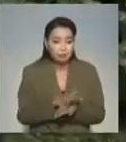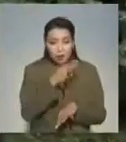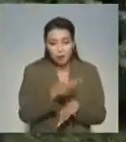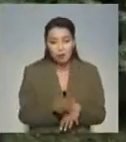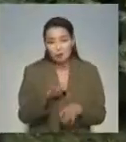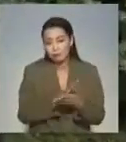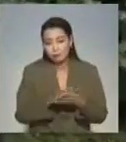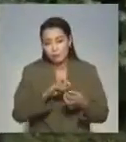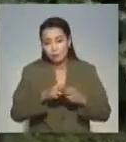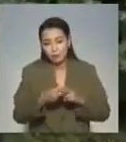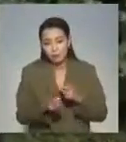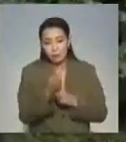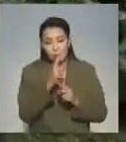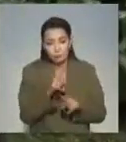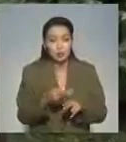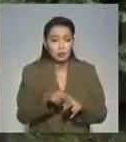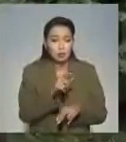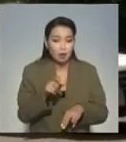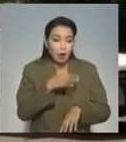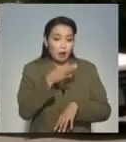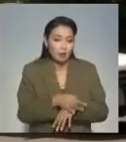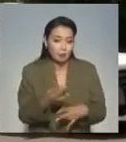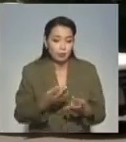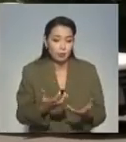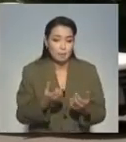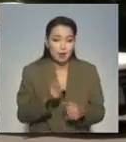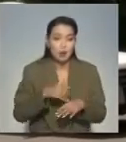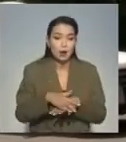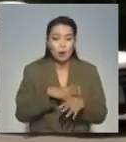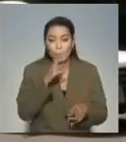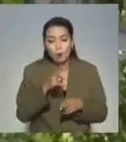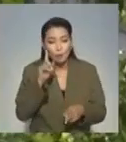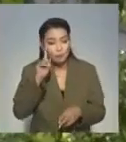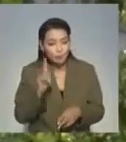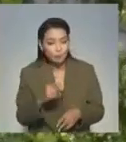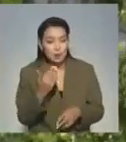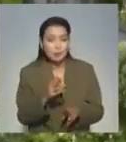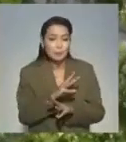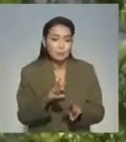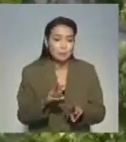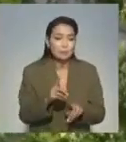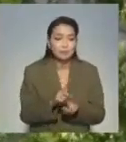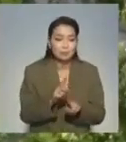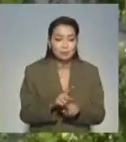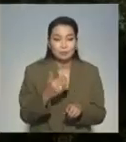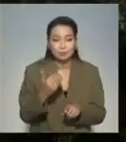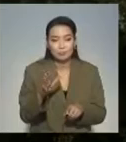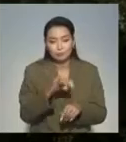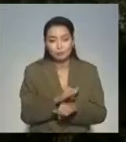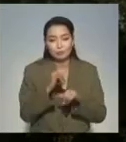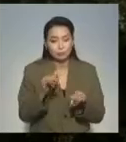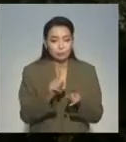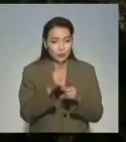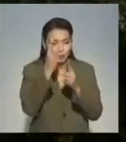мәселе болмайды ғой. Тұрғындар да өзіне жауапкершілік алу керек. Тұрғындардың өтініштерін ескере отырып, мәжіліс тиісті заңнамаға түзету әзірлегенін